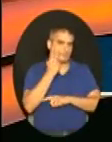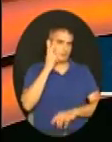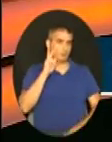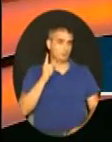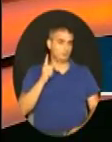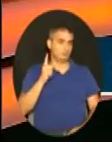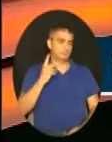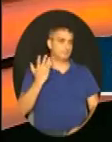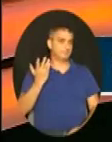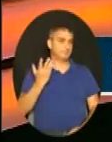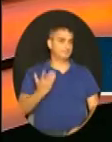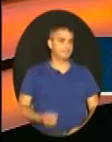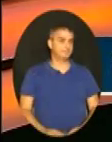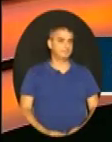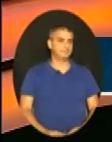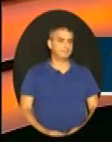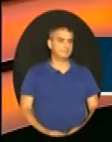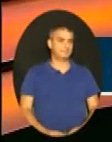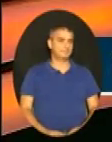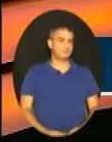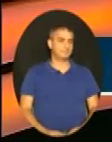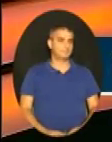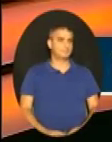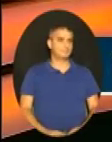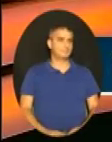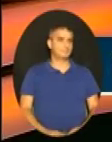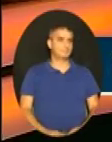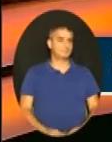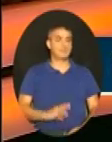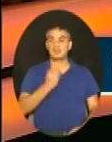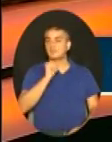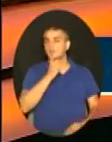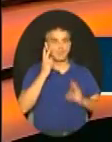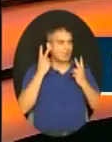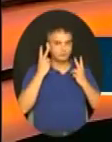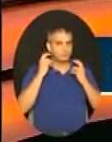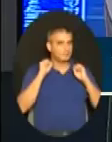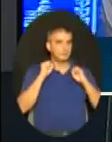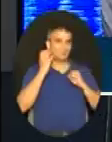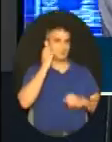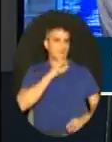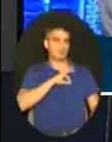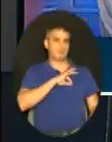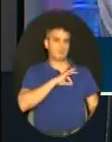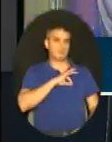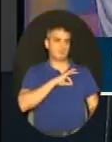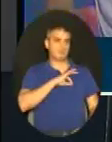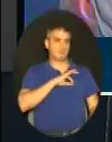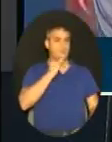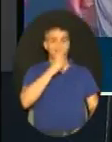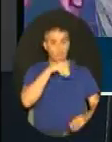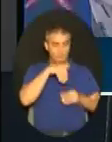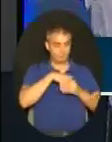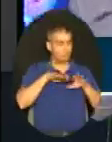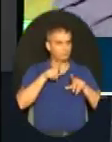יותר. אחד הגורמים החשובים ליציבות היום זה ליברמן. ליברמן, אגב, בדרך כלל שהוא